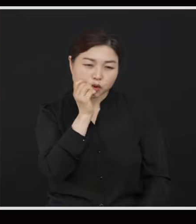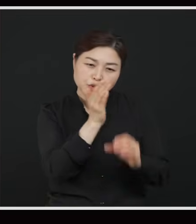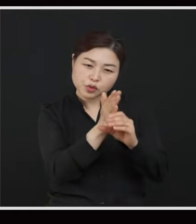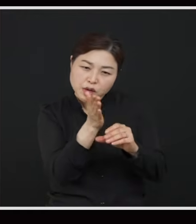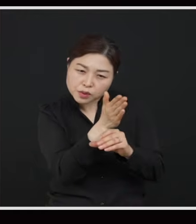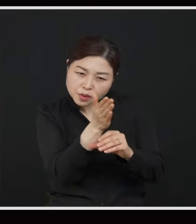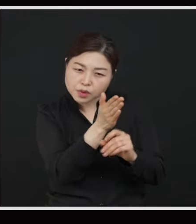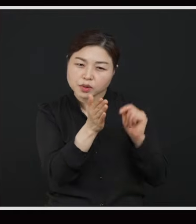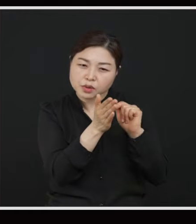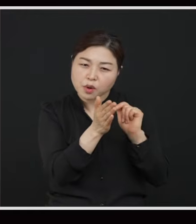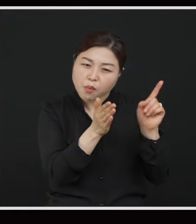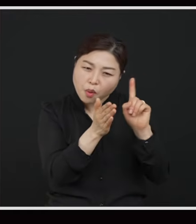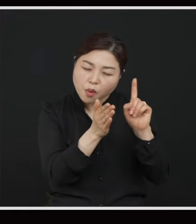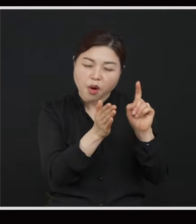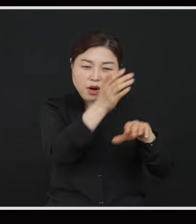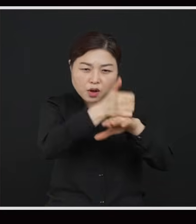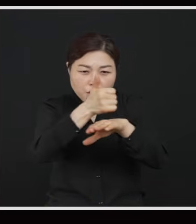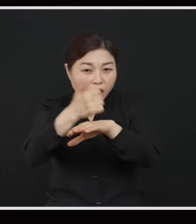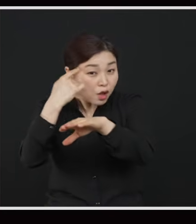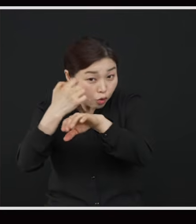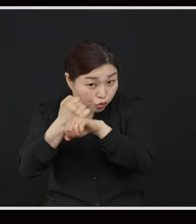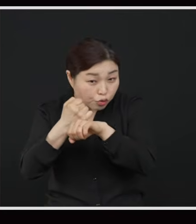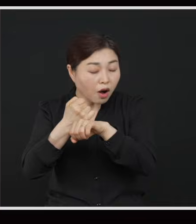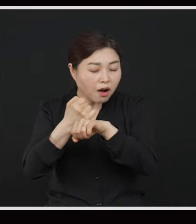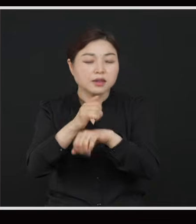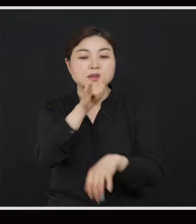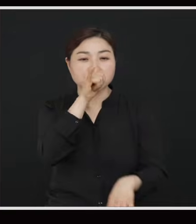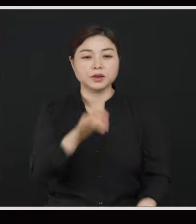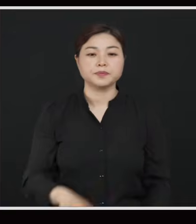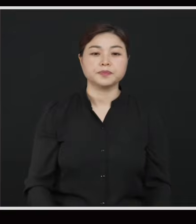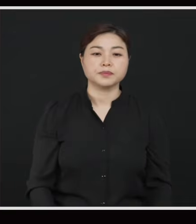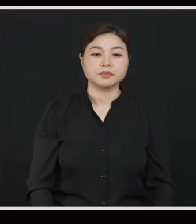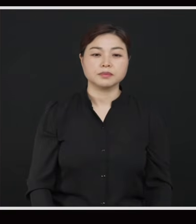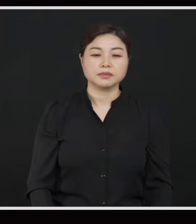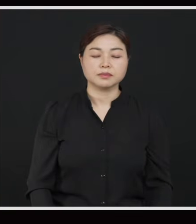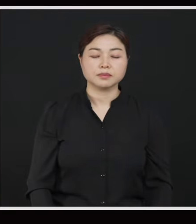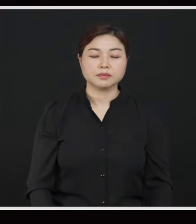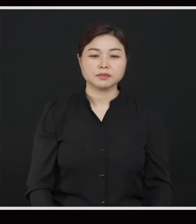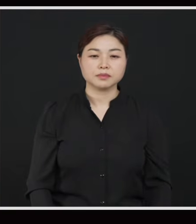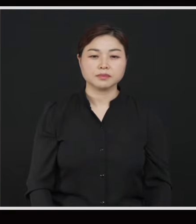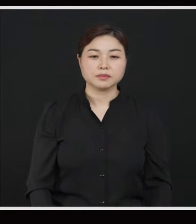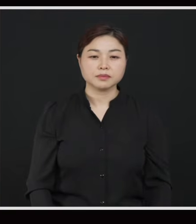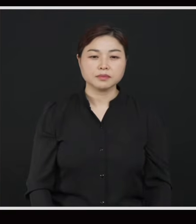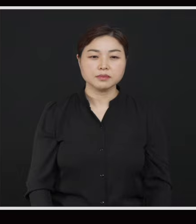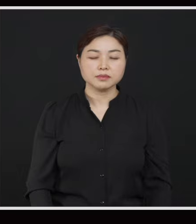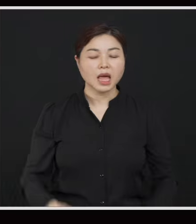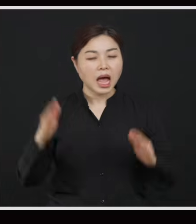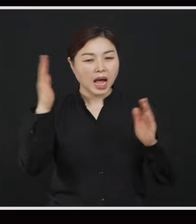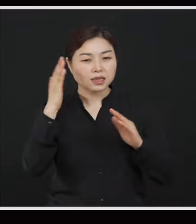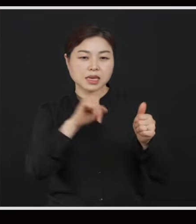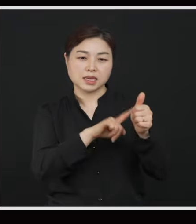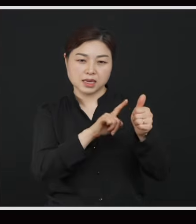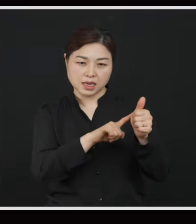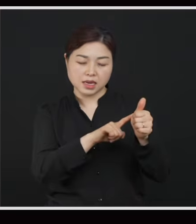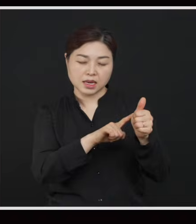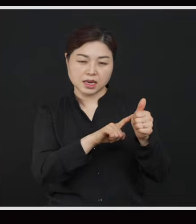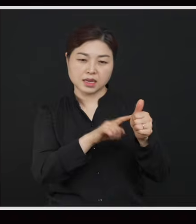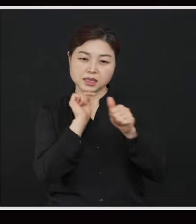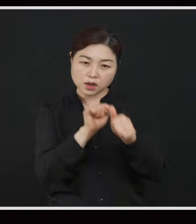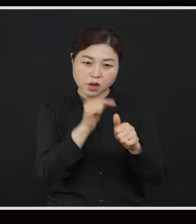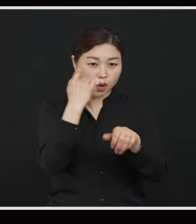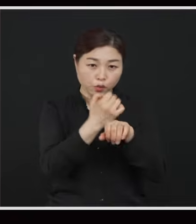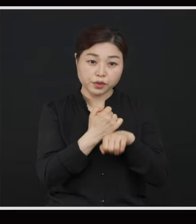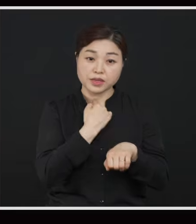중간 농도 처리해가지고 결과 보는 거, 뭐 이런 걸 많이 하거든요. 그거를 했는데 학생을 시켜서